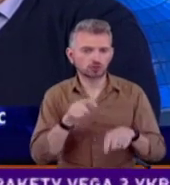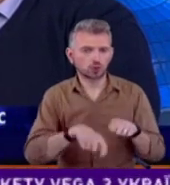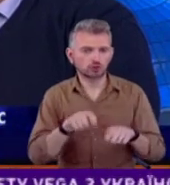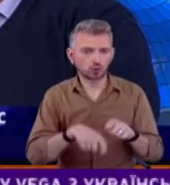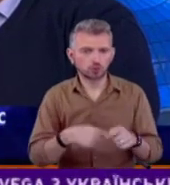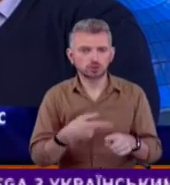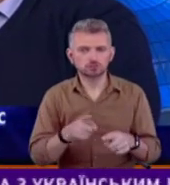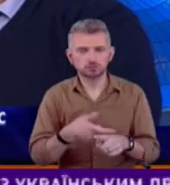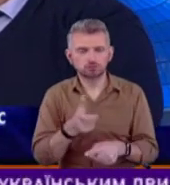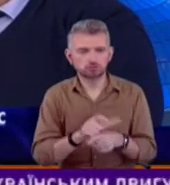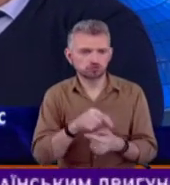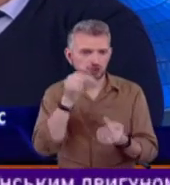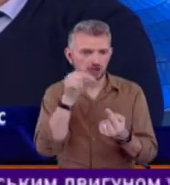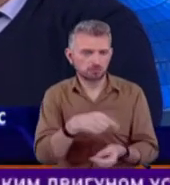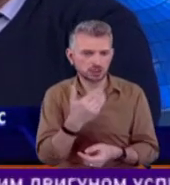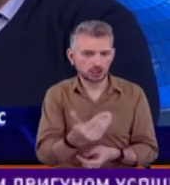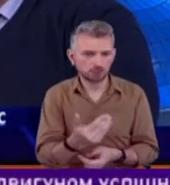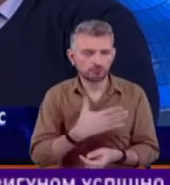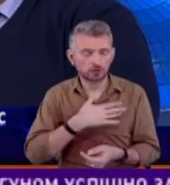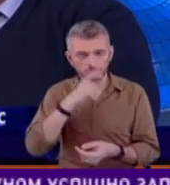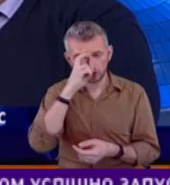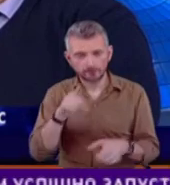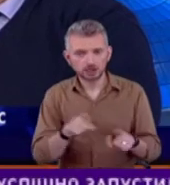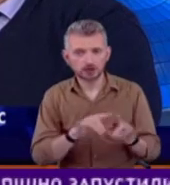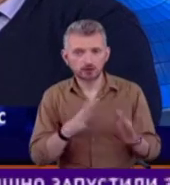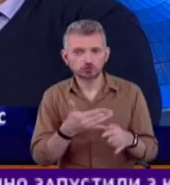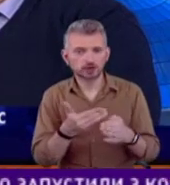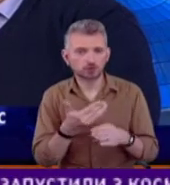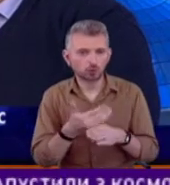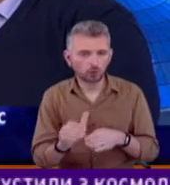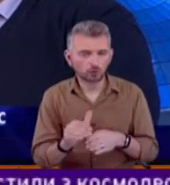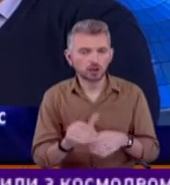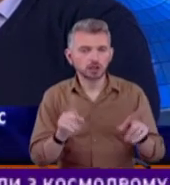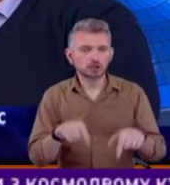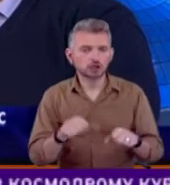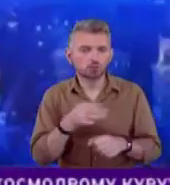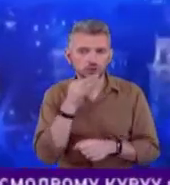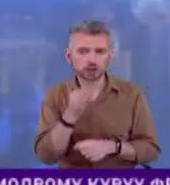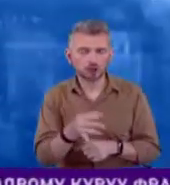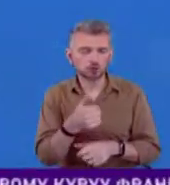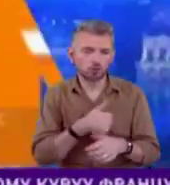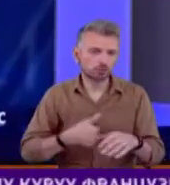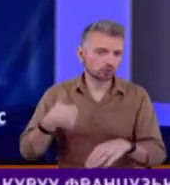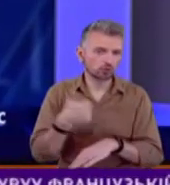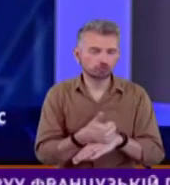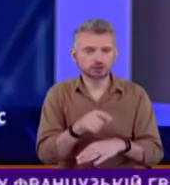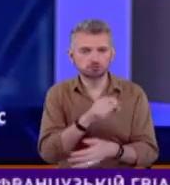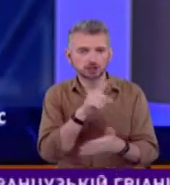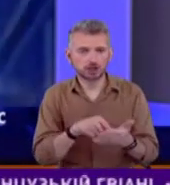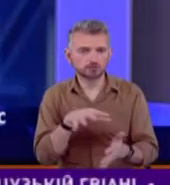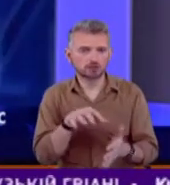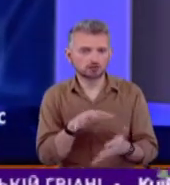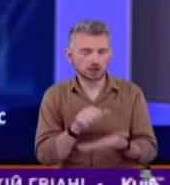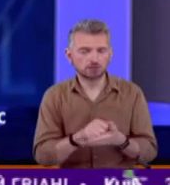Це більш притаманна їм функція. В нашій державі так склалося, що частково, навіть, можна сказати, домінуючи цим питанням, займається